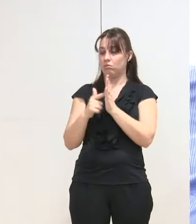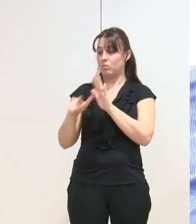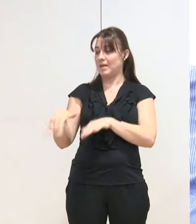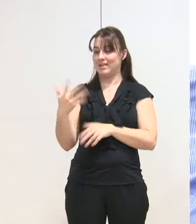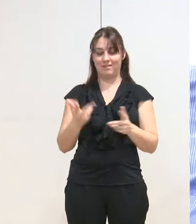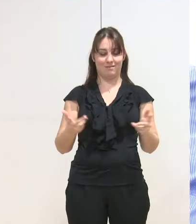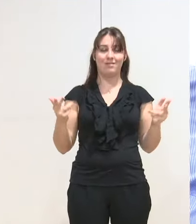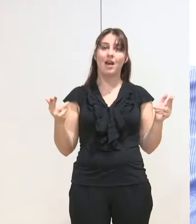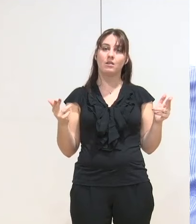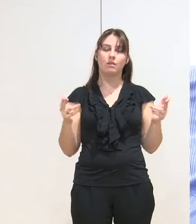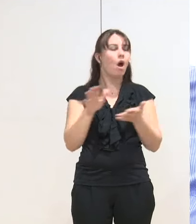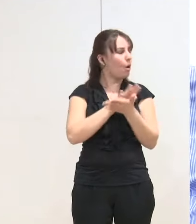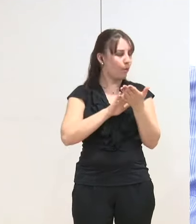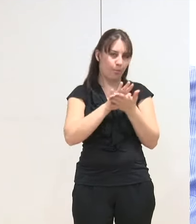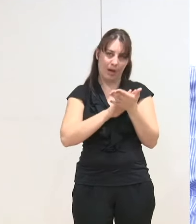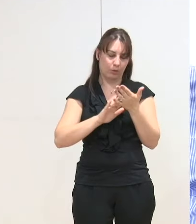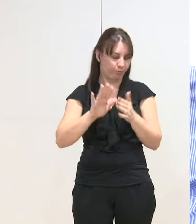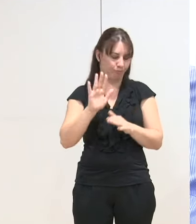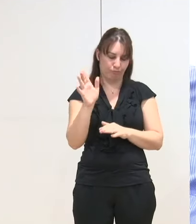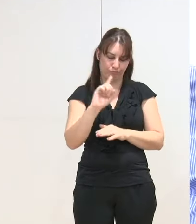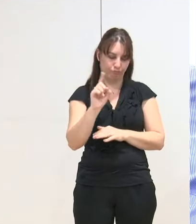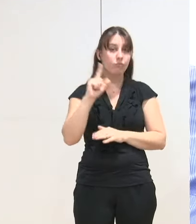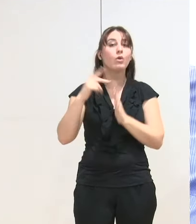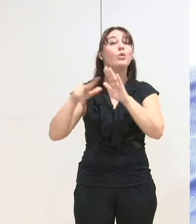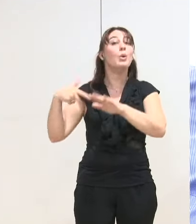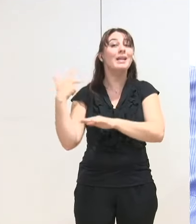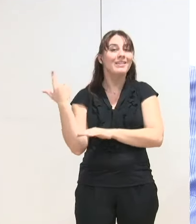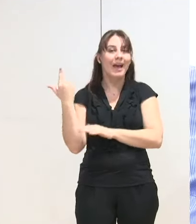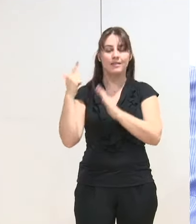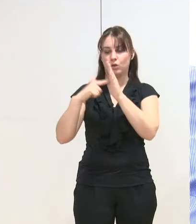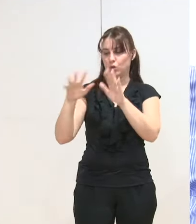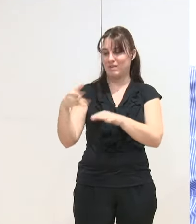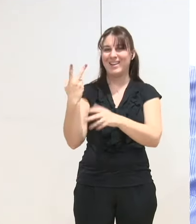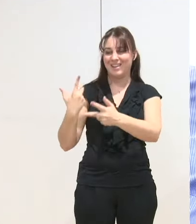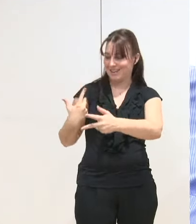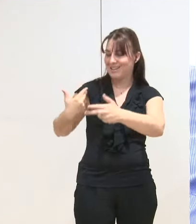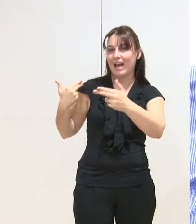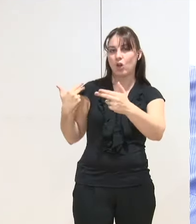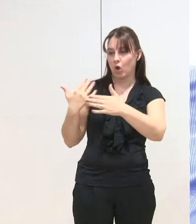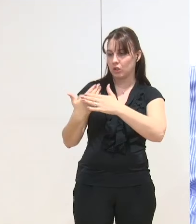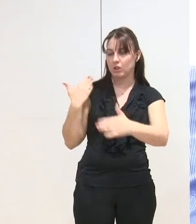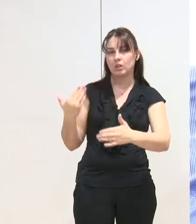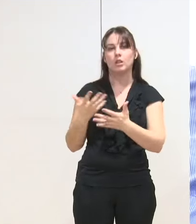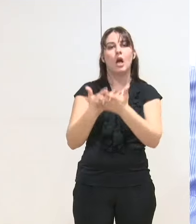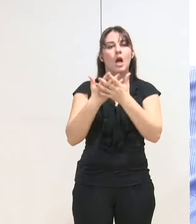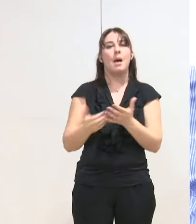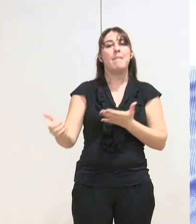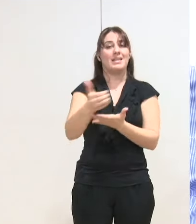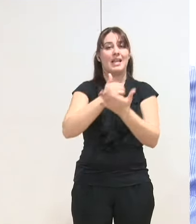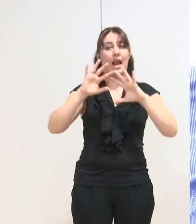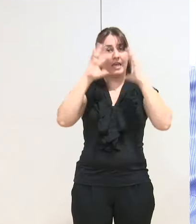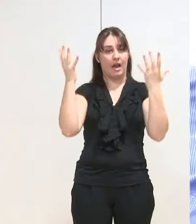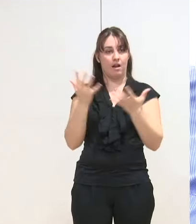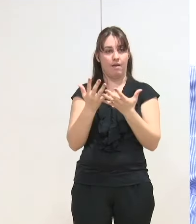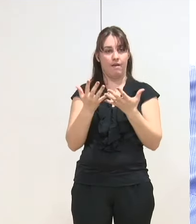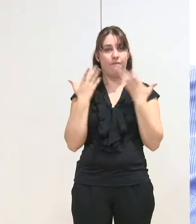2015 pardon entre 2013 et 2014 la masse salariale aura